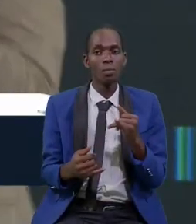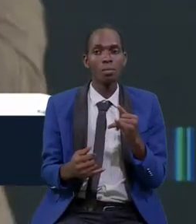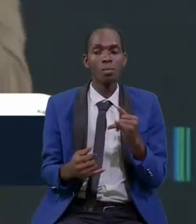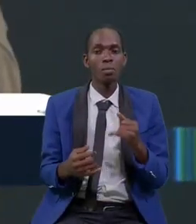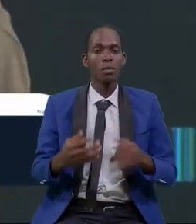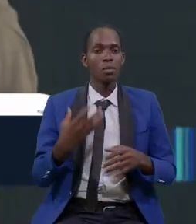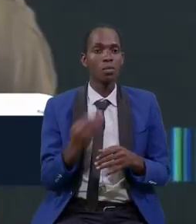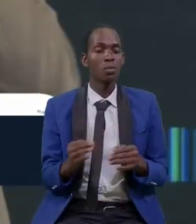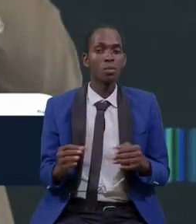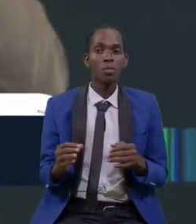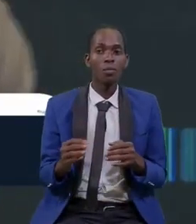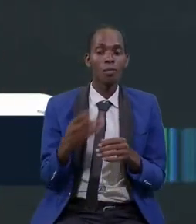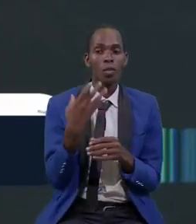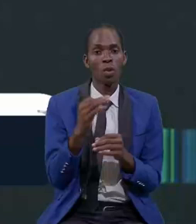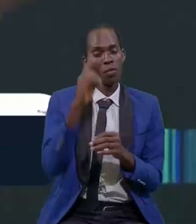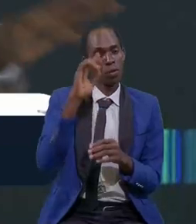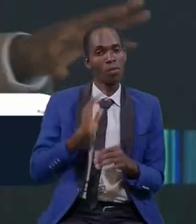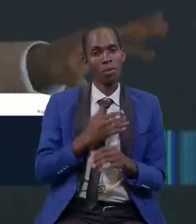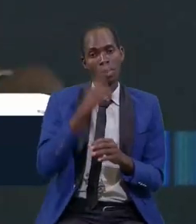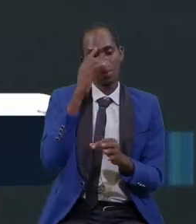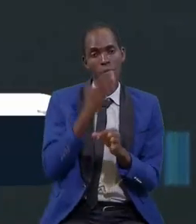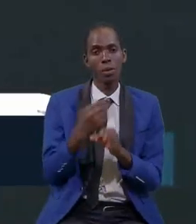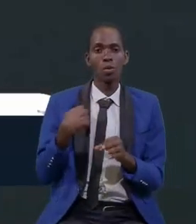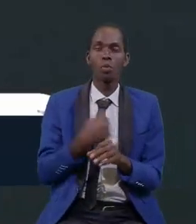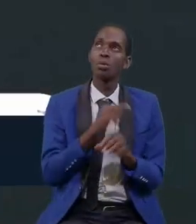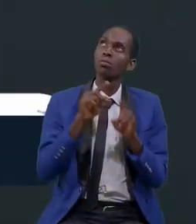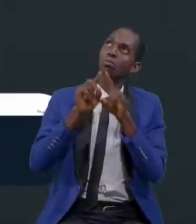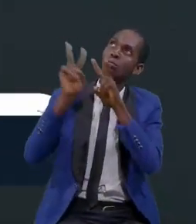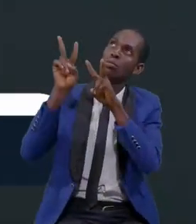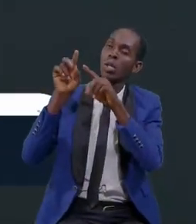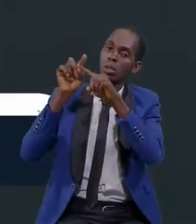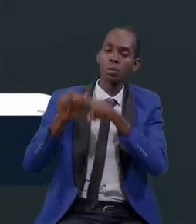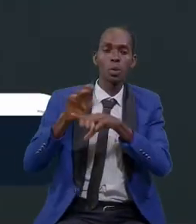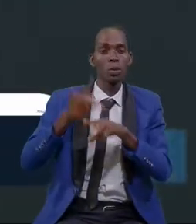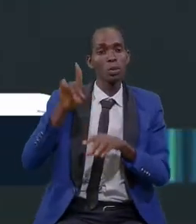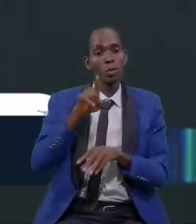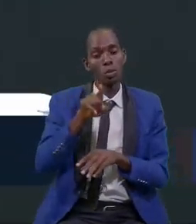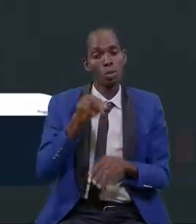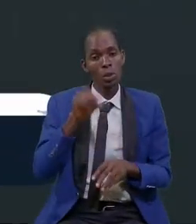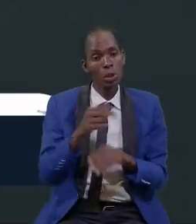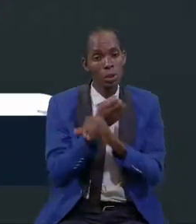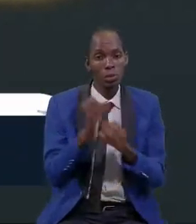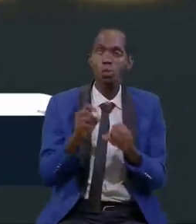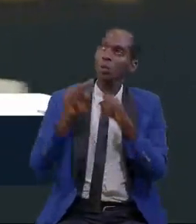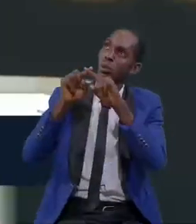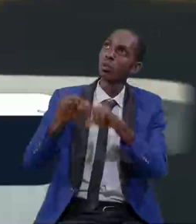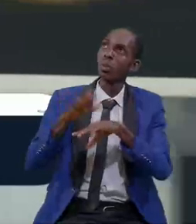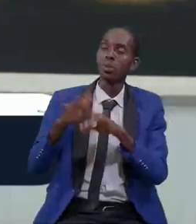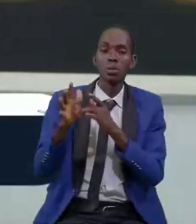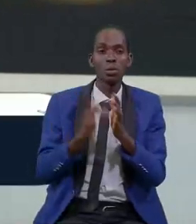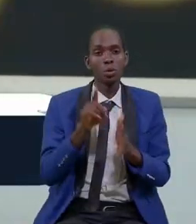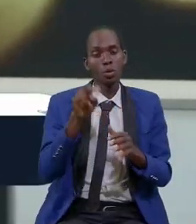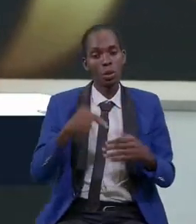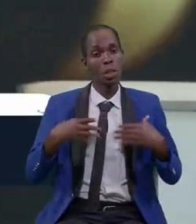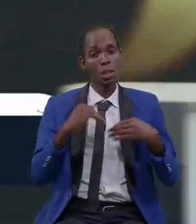de notre foi. Et nous avons donc les regards sur lui. Tu as besoin du salut, les regards sur Jésus. Tu veux la guérison, les regards sur